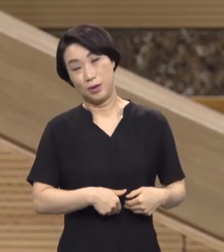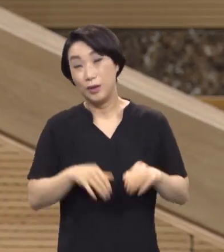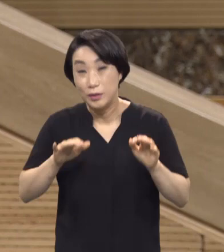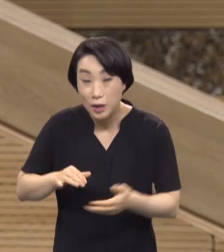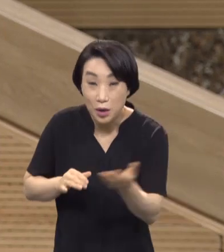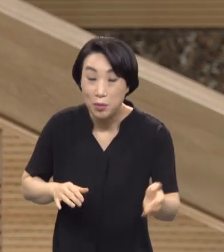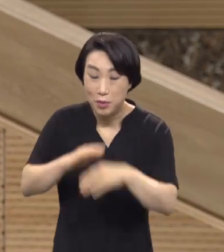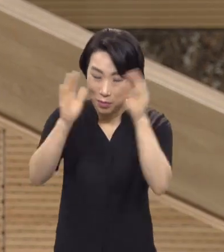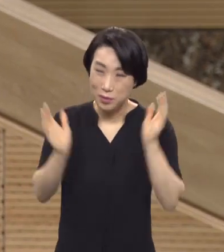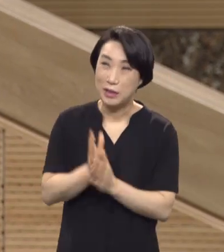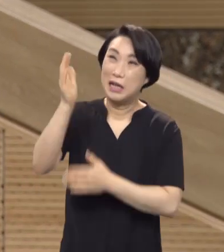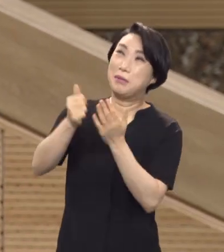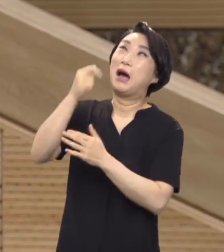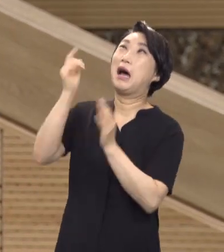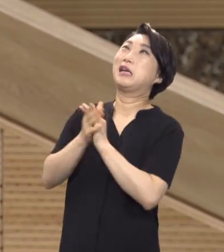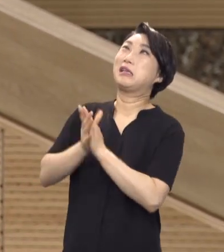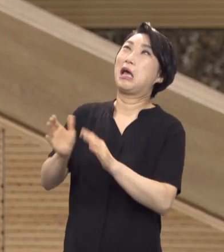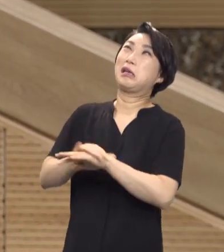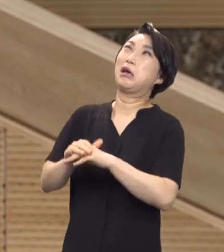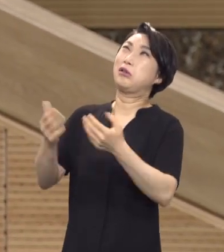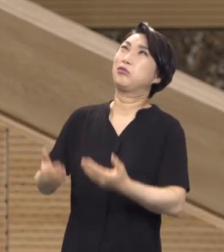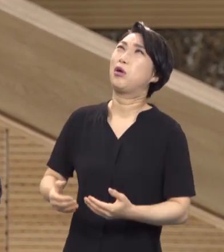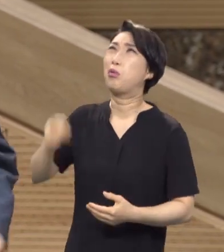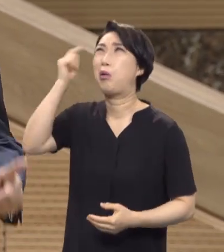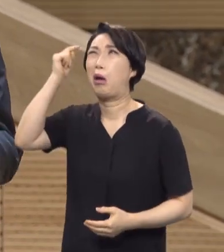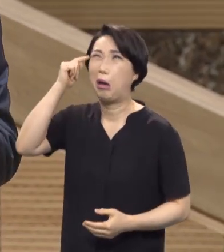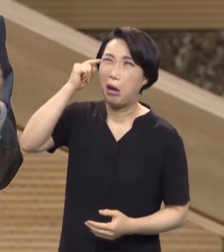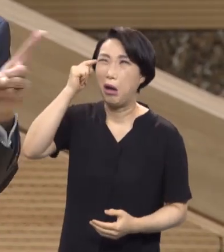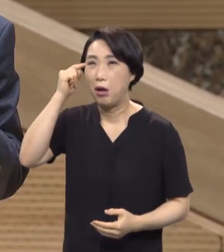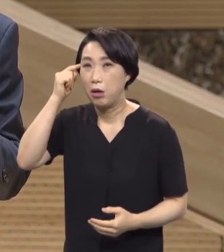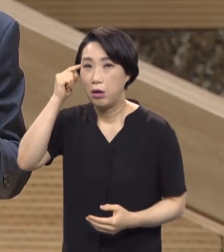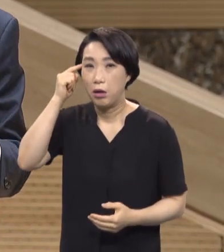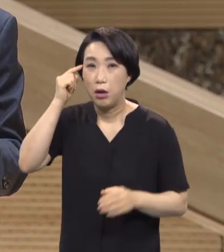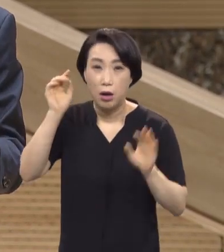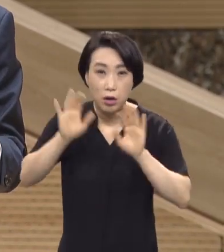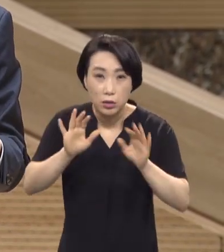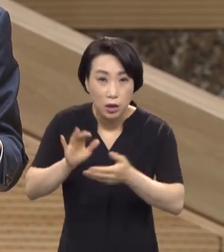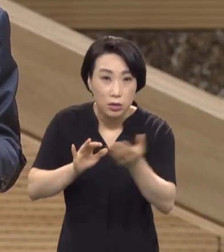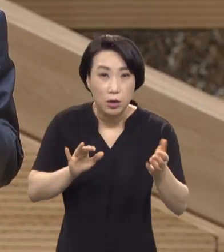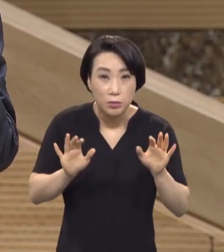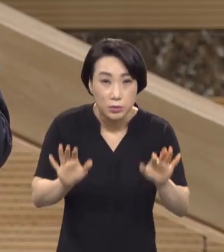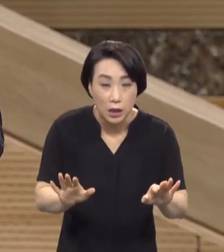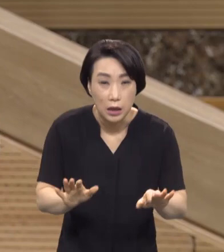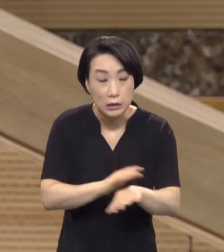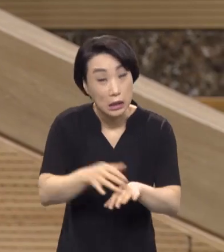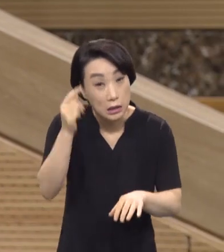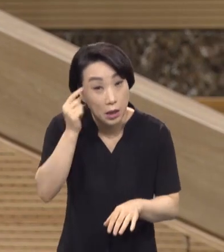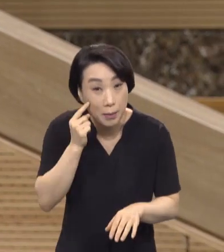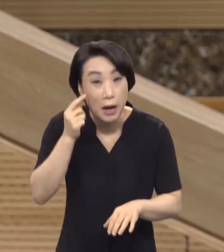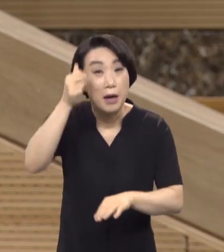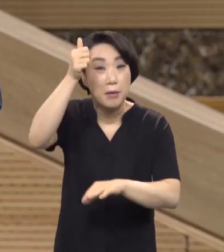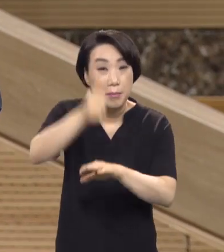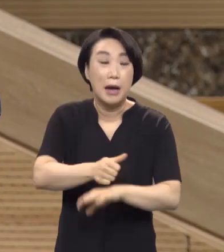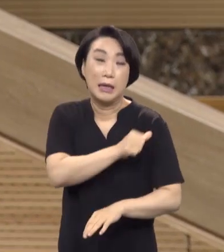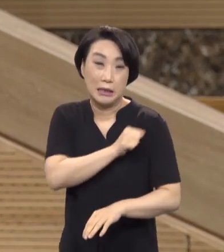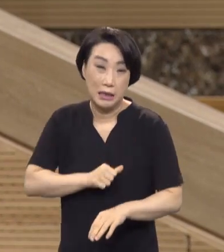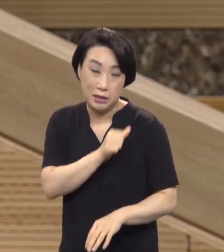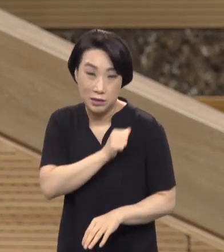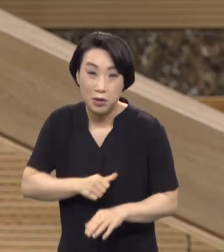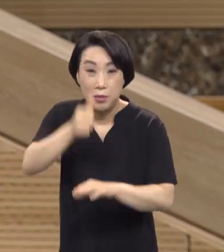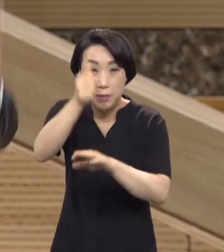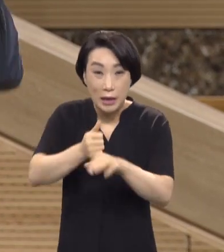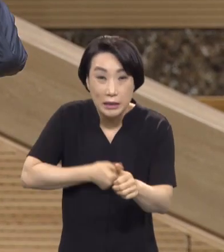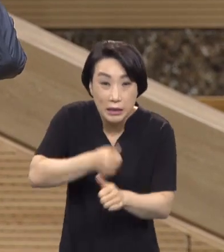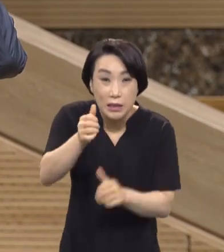하나님이 다 알아서 해줄 텐데 왜 이러시나? 우리 잘 들어요. 그래서 끝까지 견디고 끝까지